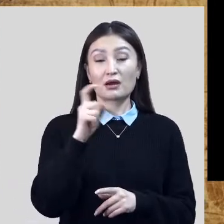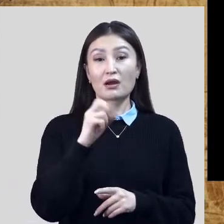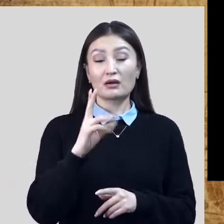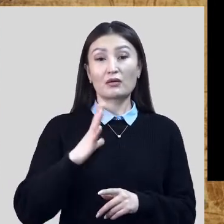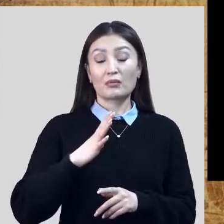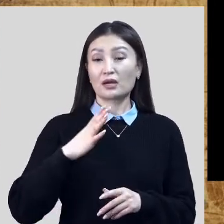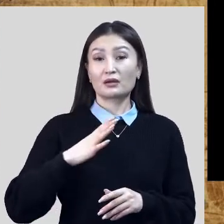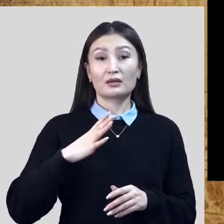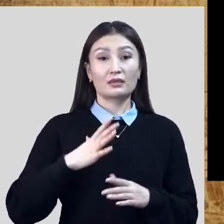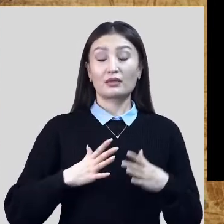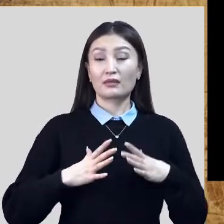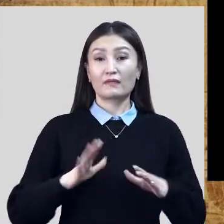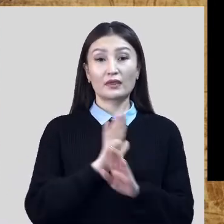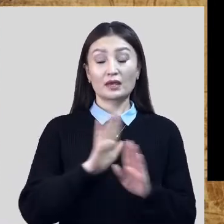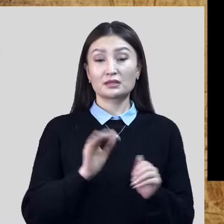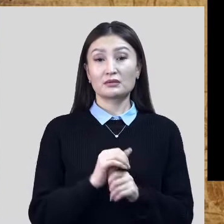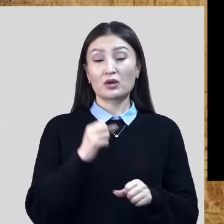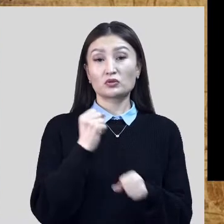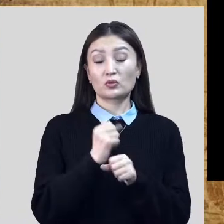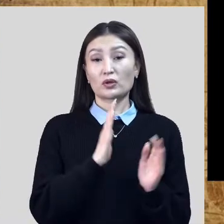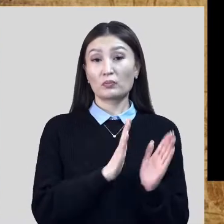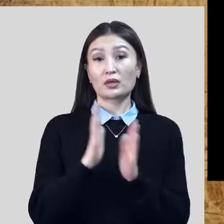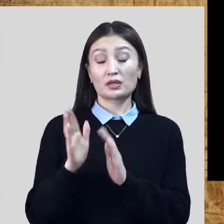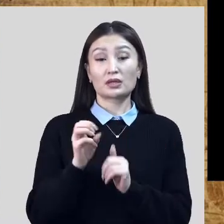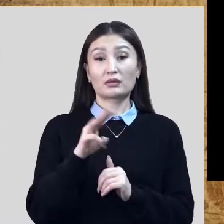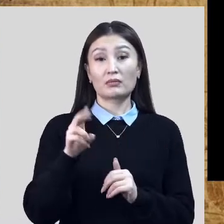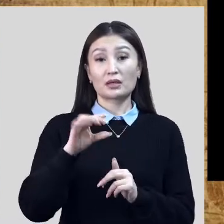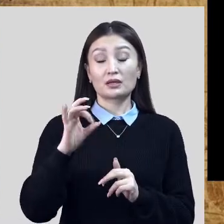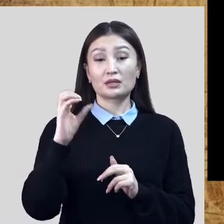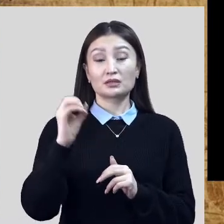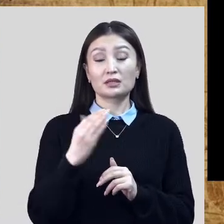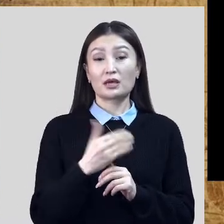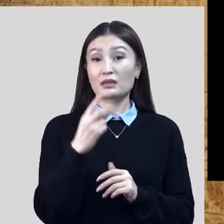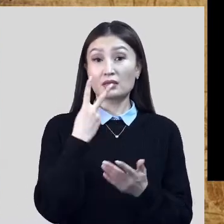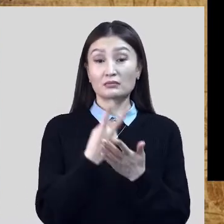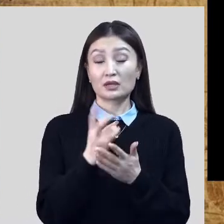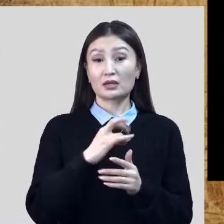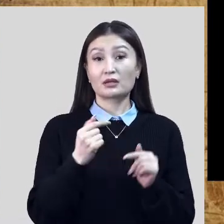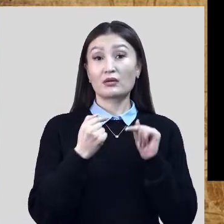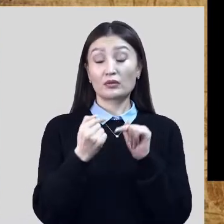невыносимо строгие порядки медресе, и, несмотря на сопротивление отца, В